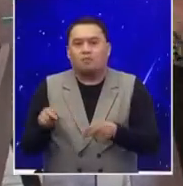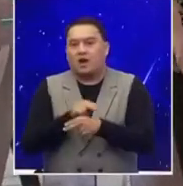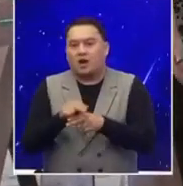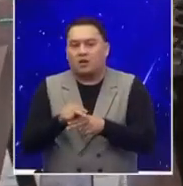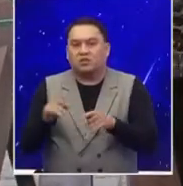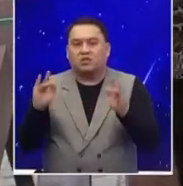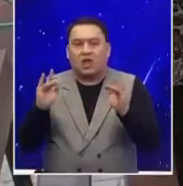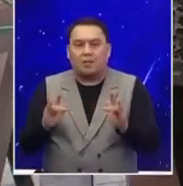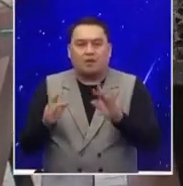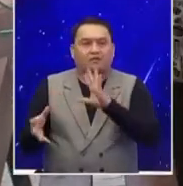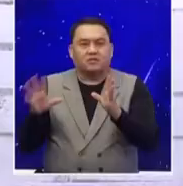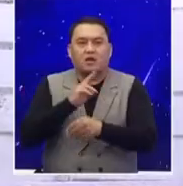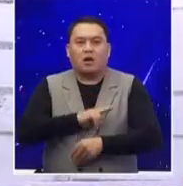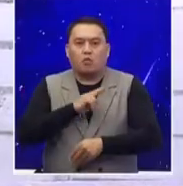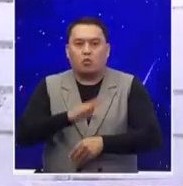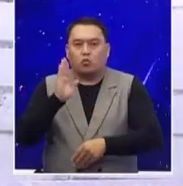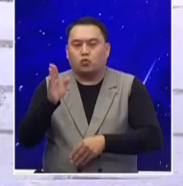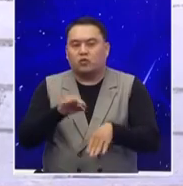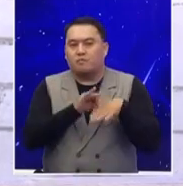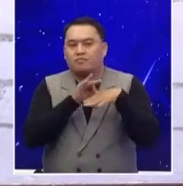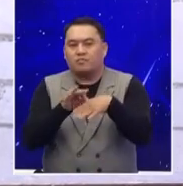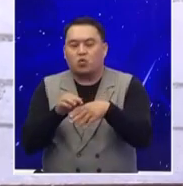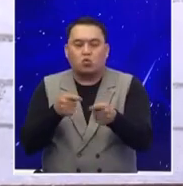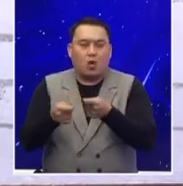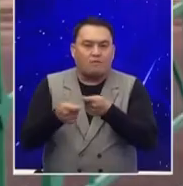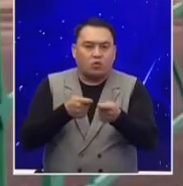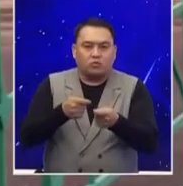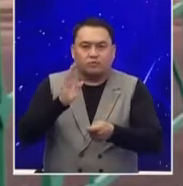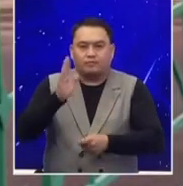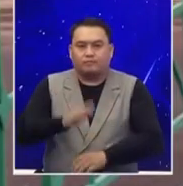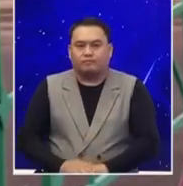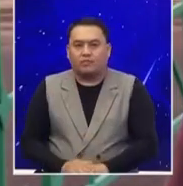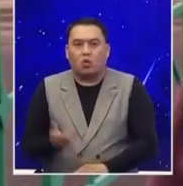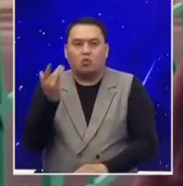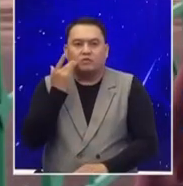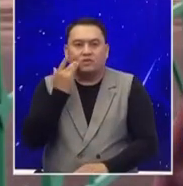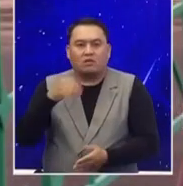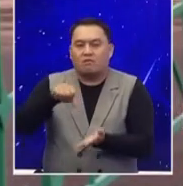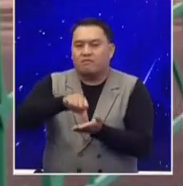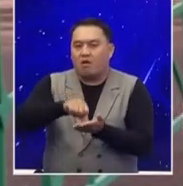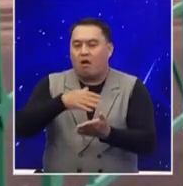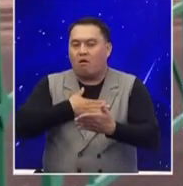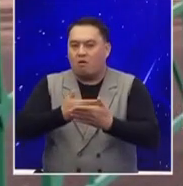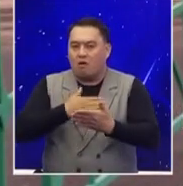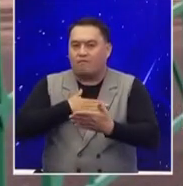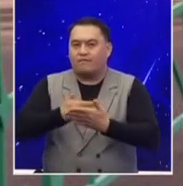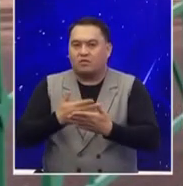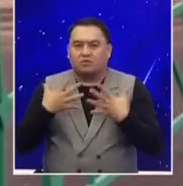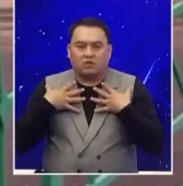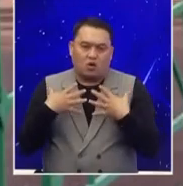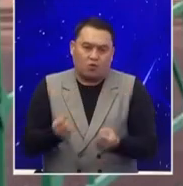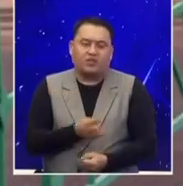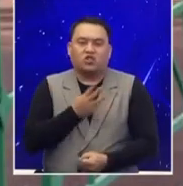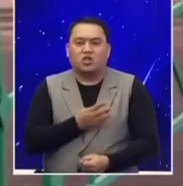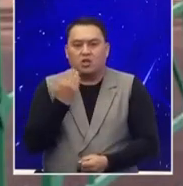порядок скамейки. В целом вся работа будет на постоянном контроле руководства области. Он всегда принимал участие, как-то вот дай бог ему здоровье, что